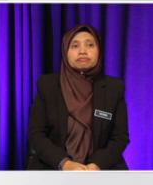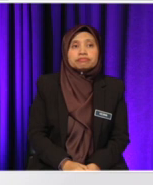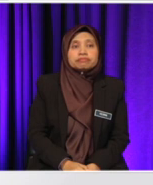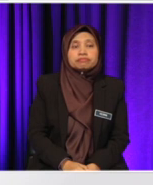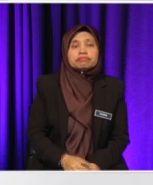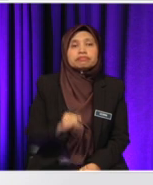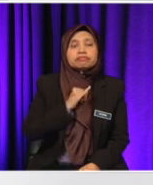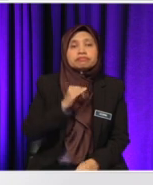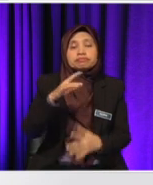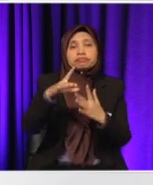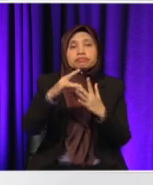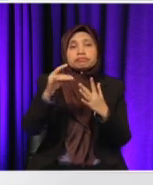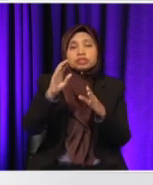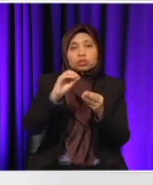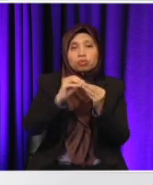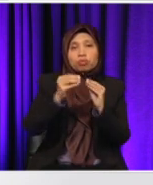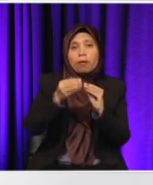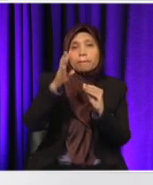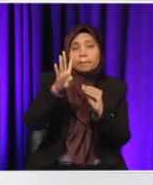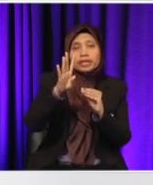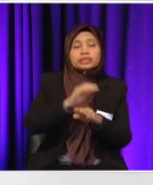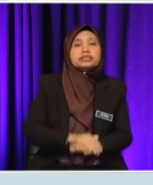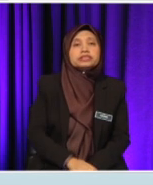Saya memilih peristiwa keempat